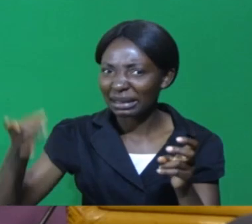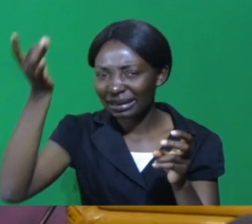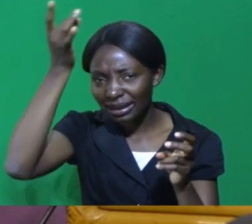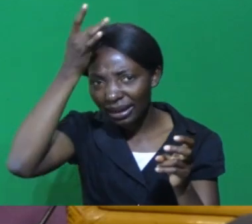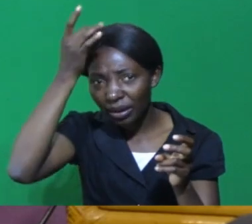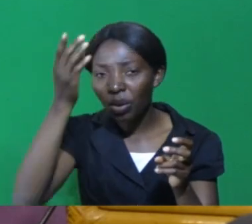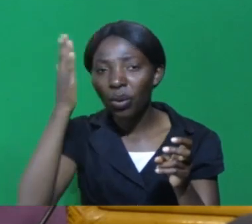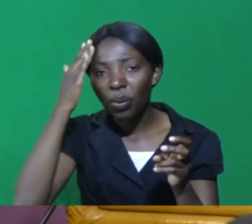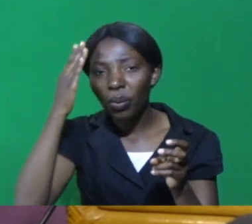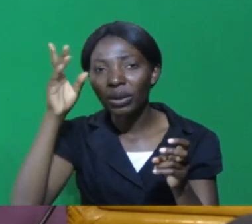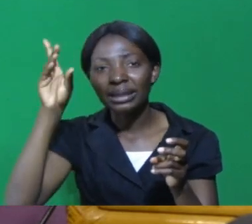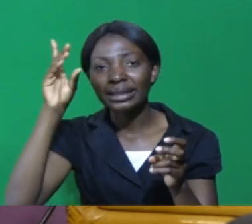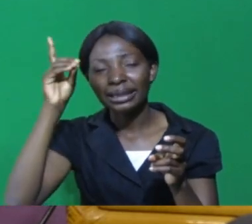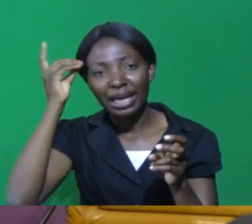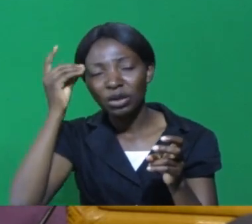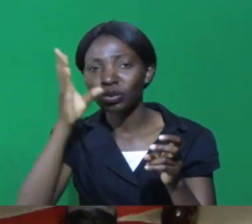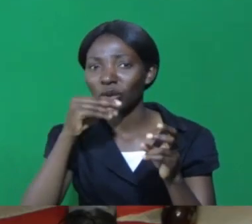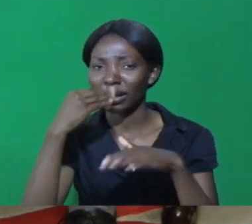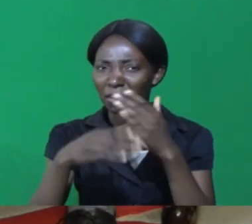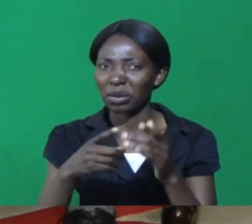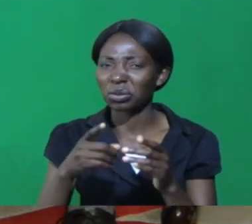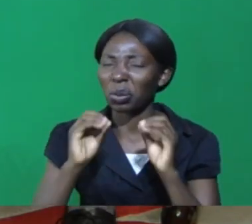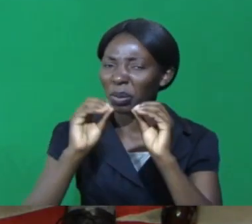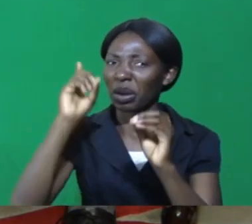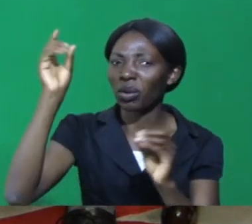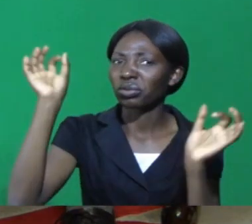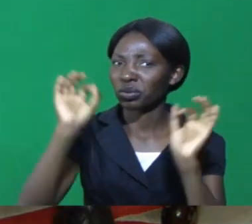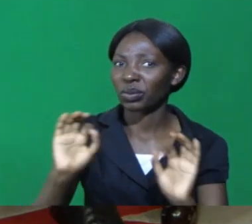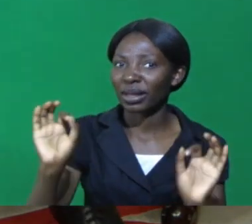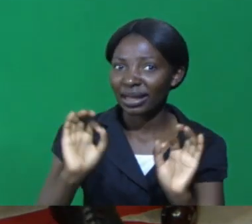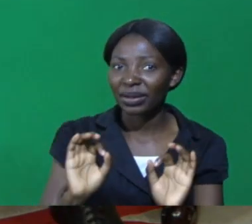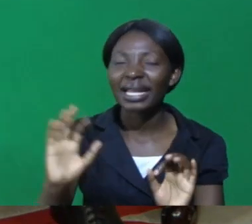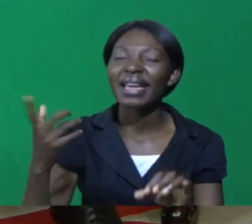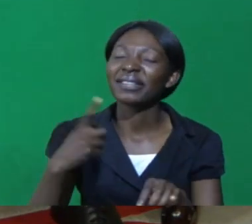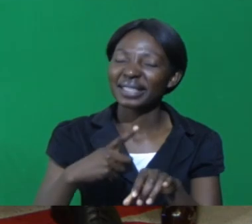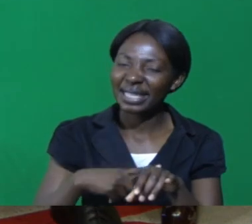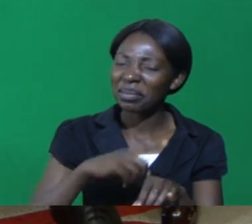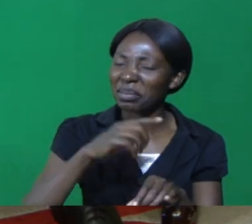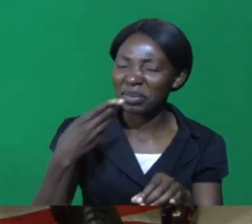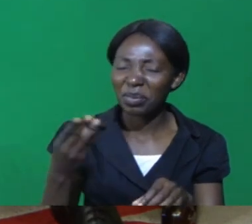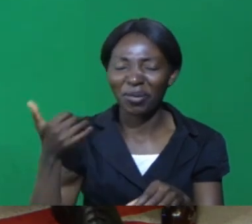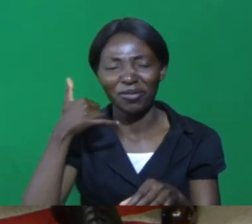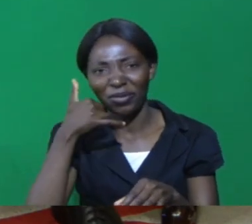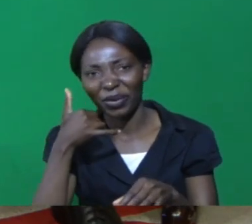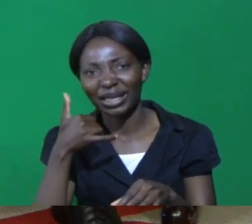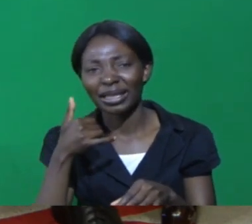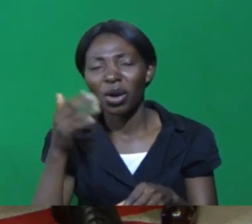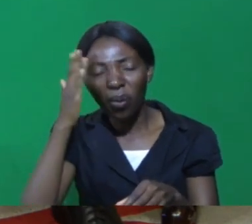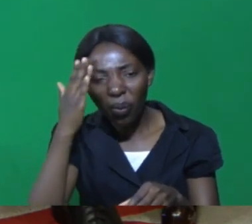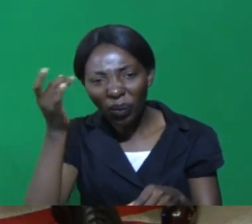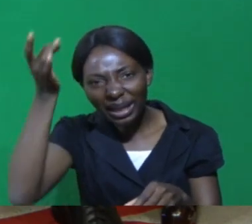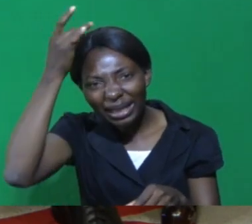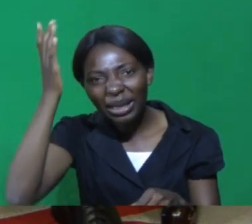akaprofitwa naDaniel anonzi anomhura Mwari. Zvizvo vateereri vari kuramba vachingobvunza kuti mambo anomhura andizovita